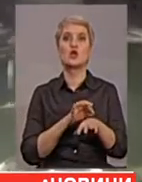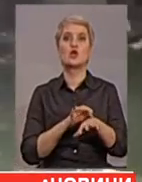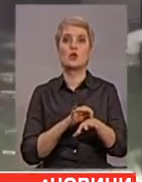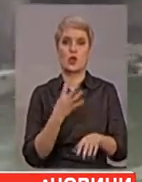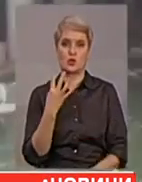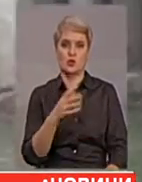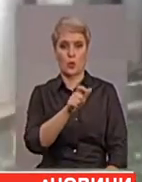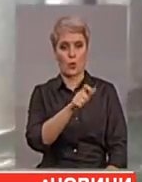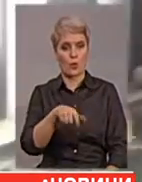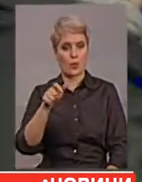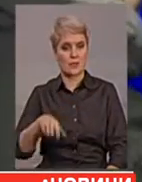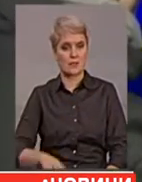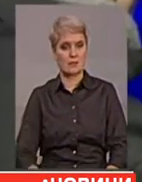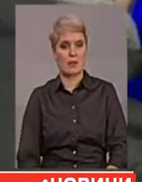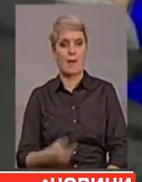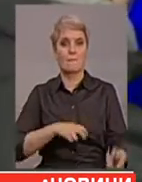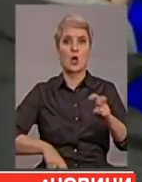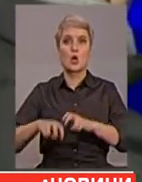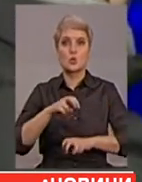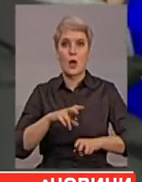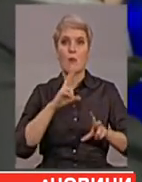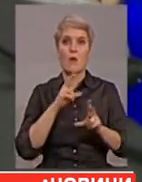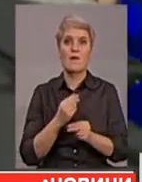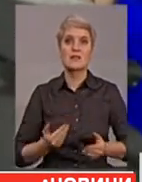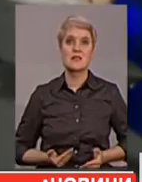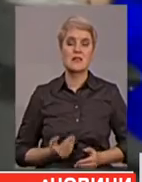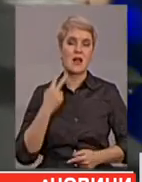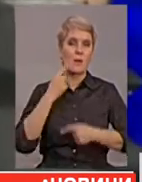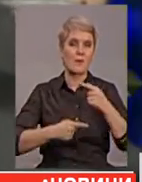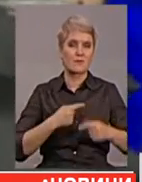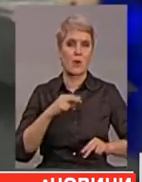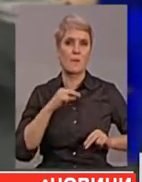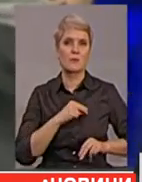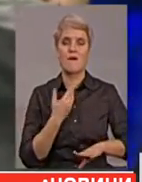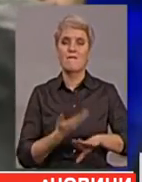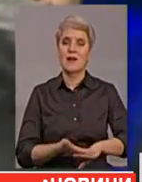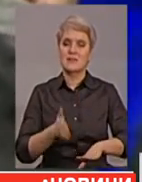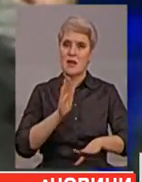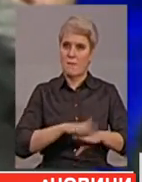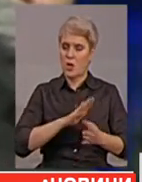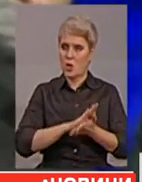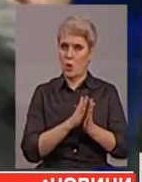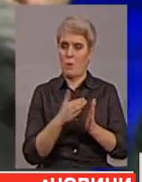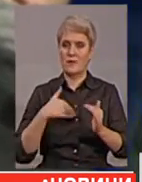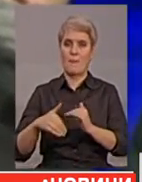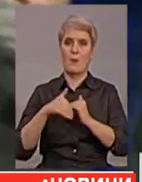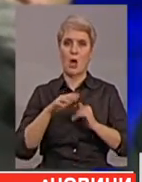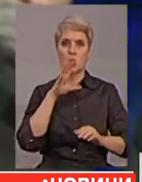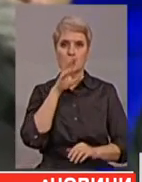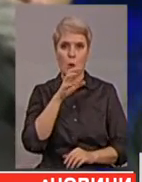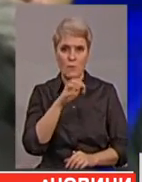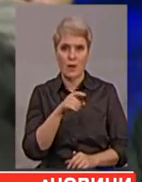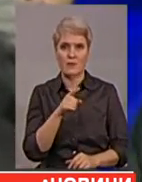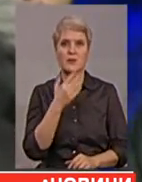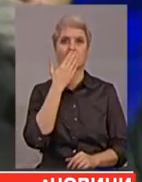осіб. Ми шукаємо вцілілих безперервно. Працювати доводиться в екстремальних умовах. Нам допомагають собаки.